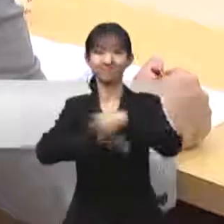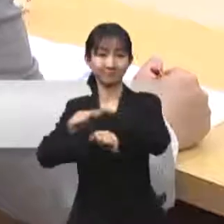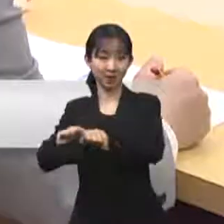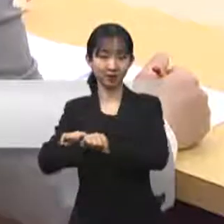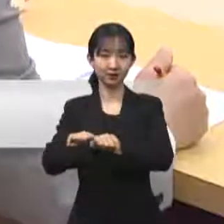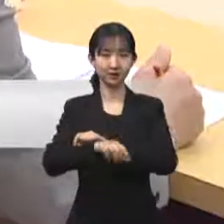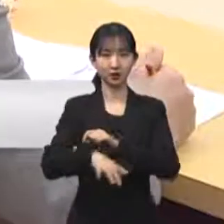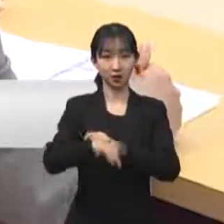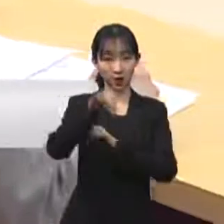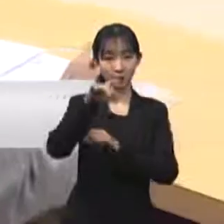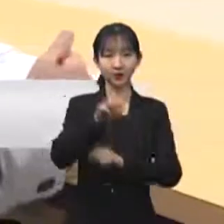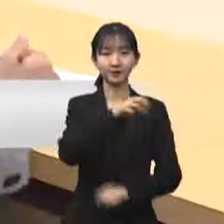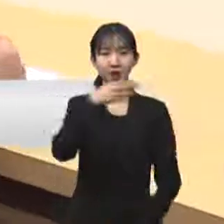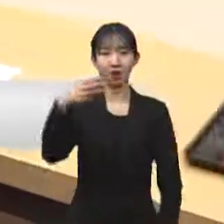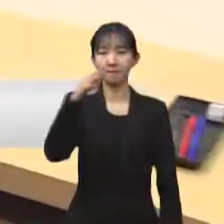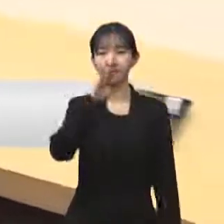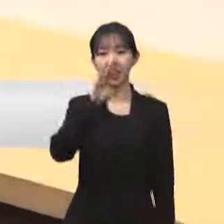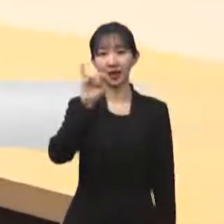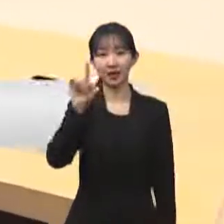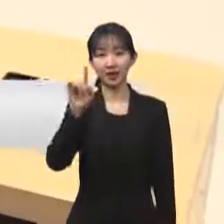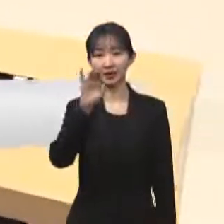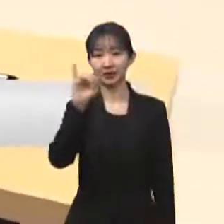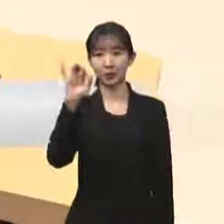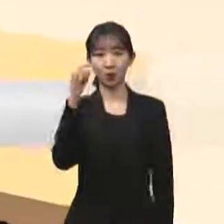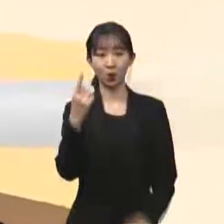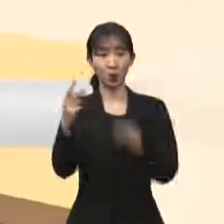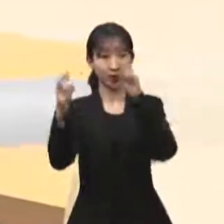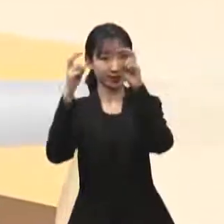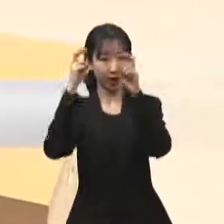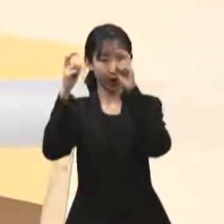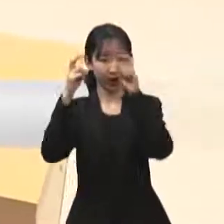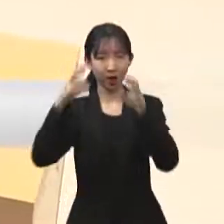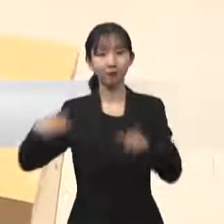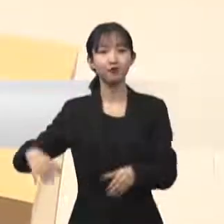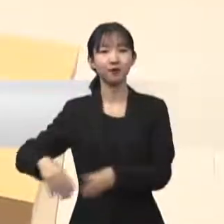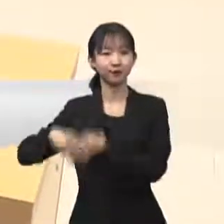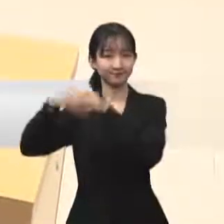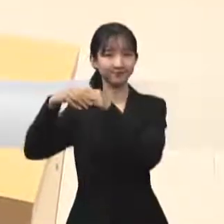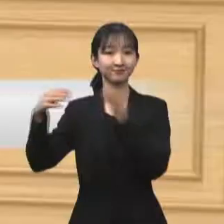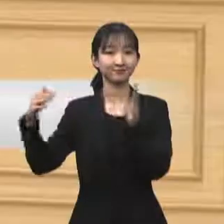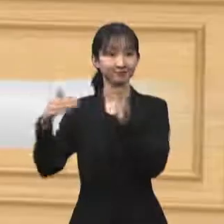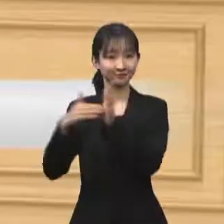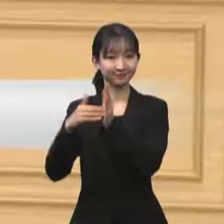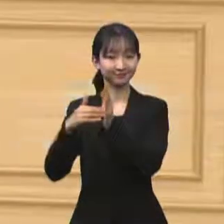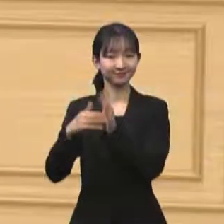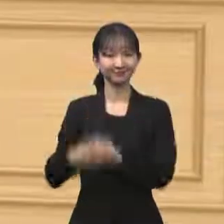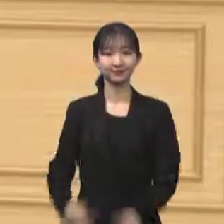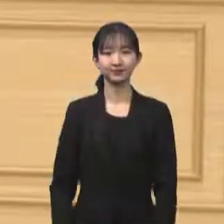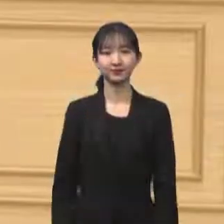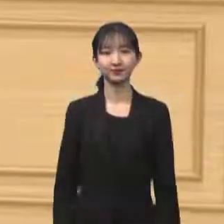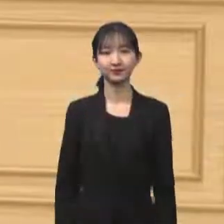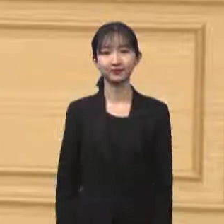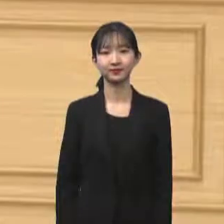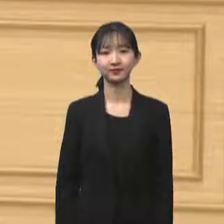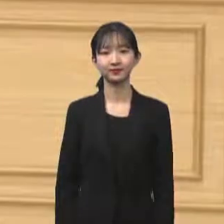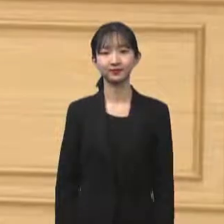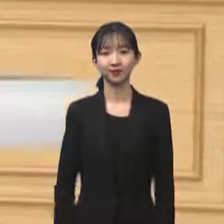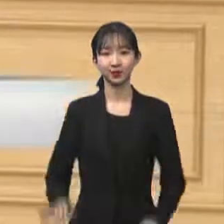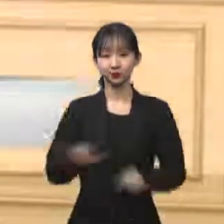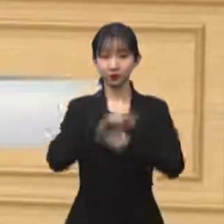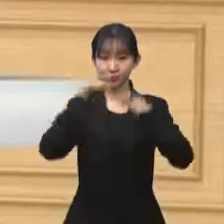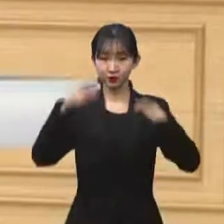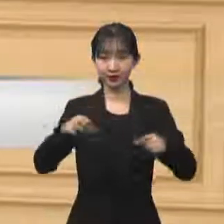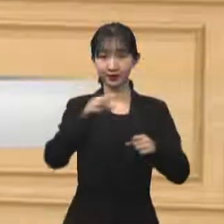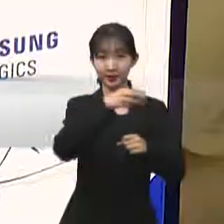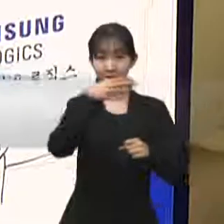과정으로 삼성 바이오로직스와 공공 마스크 공급 체계 구축을 위한 업무 협약을 체결했습니다. 구는